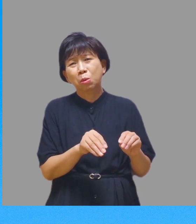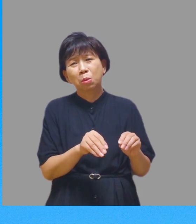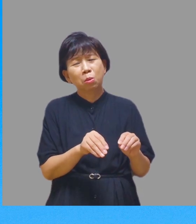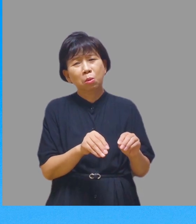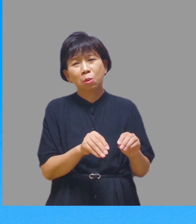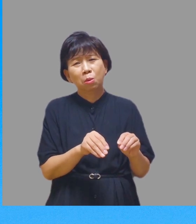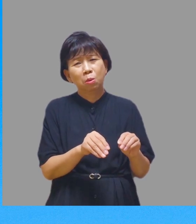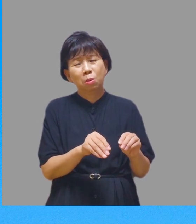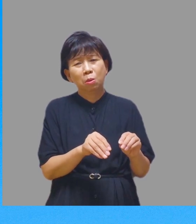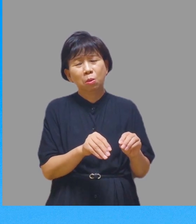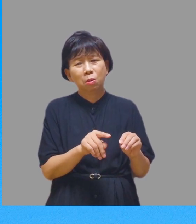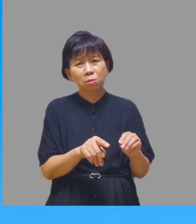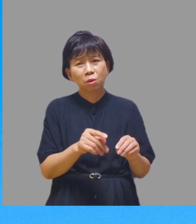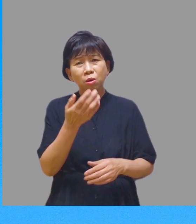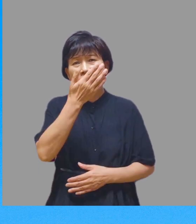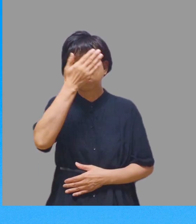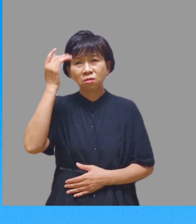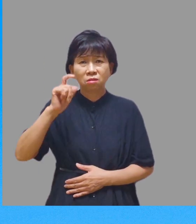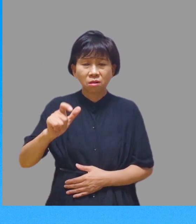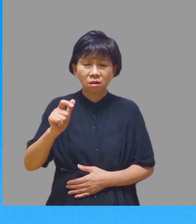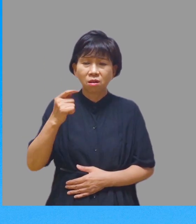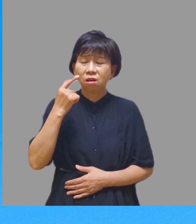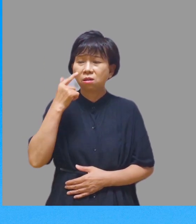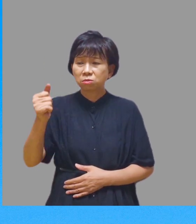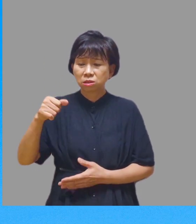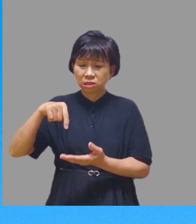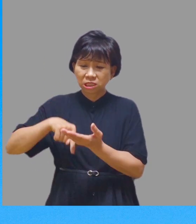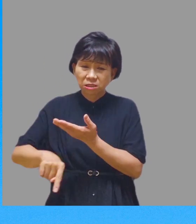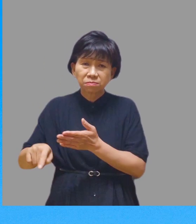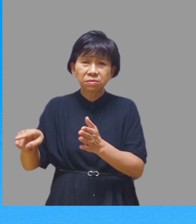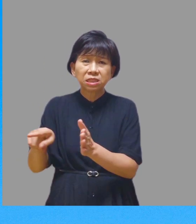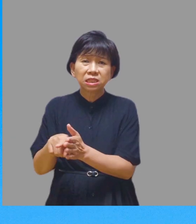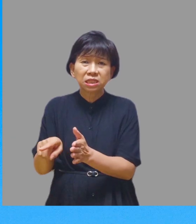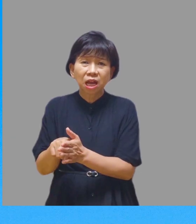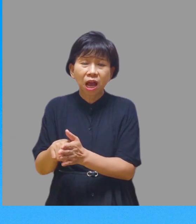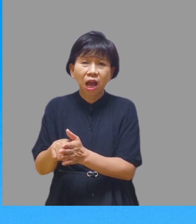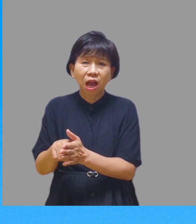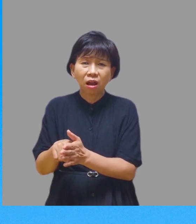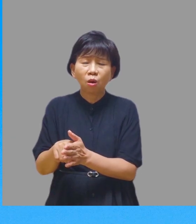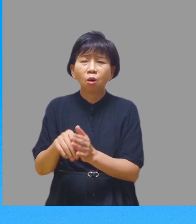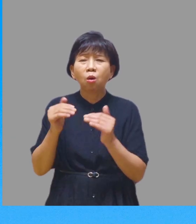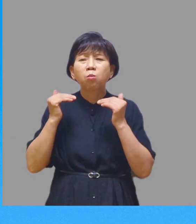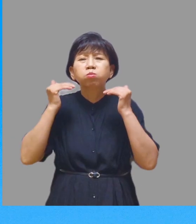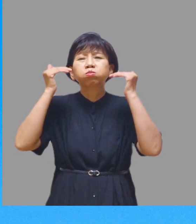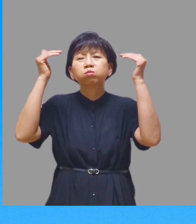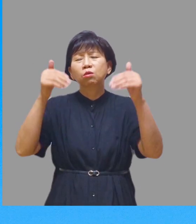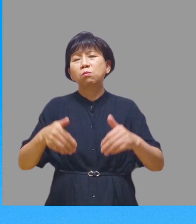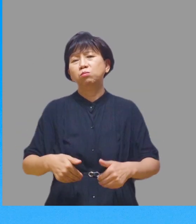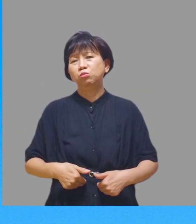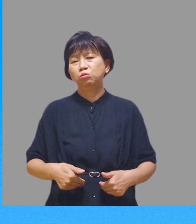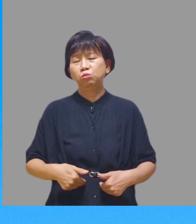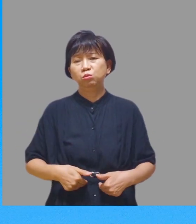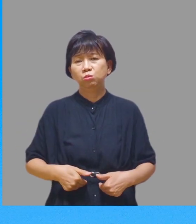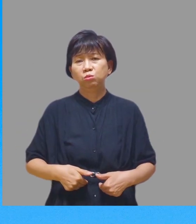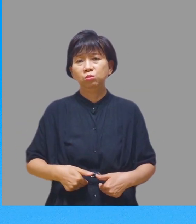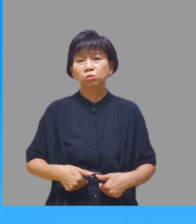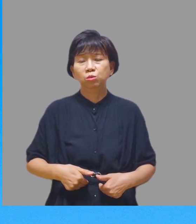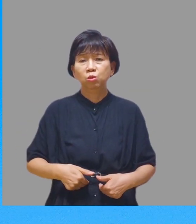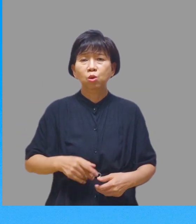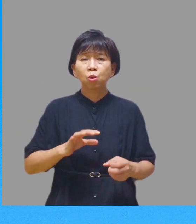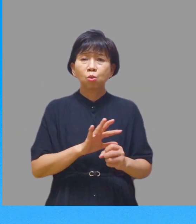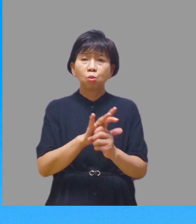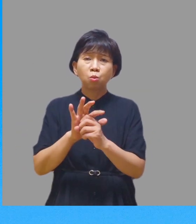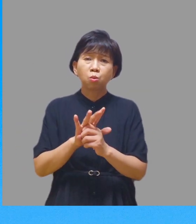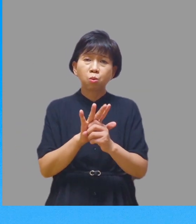그렇다면 이 청년의 강함, 또 아버지의 깊이 있는 신앙으로 나아가야 될 줄 믿습니다. 더욱이 코로나